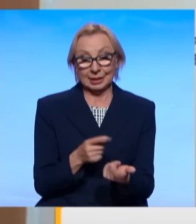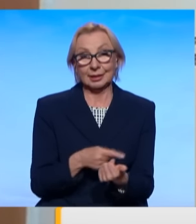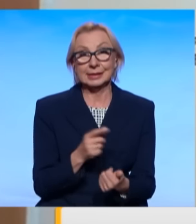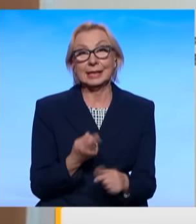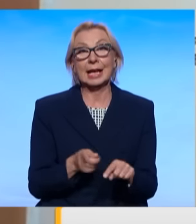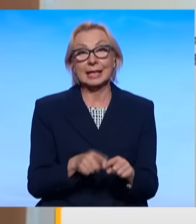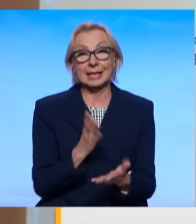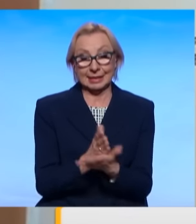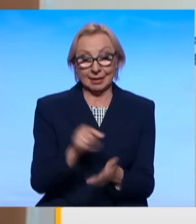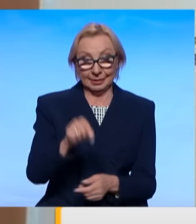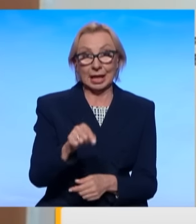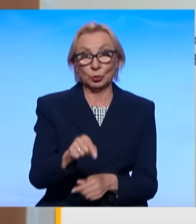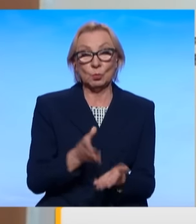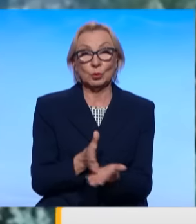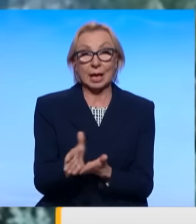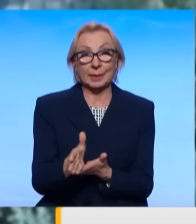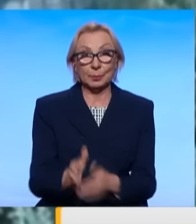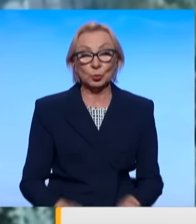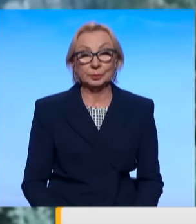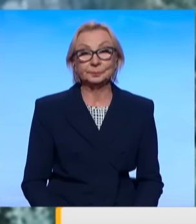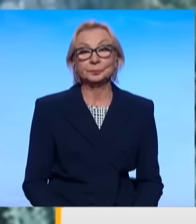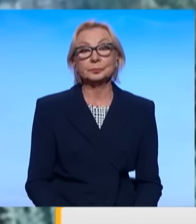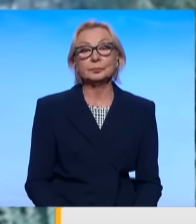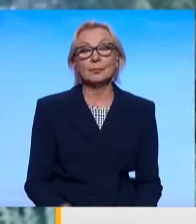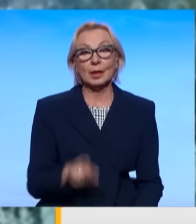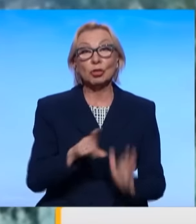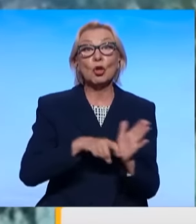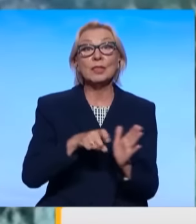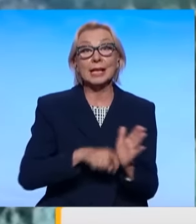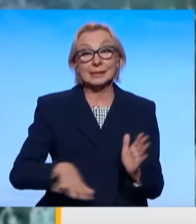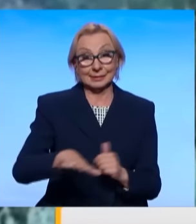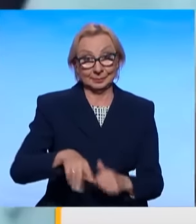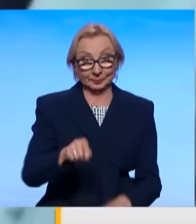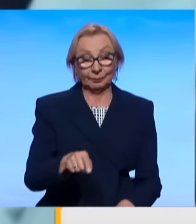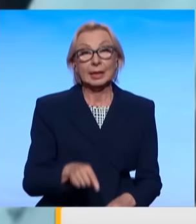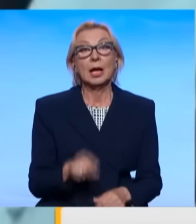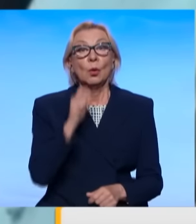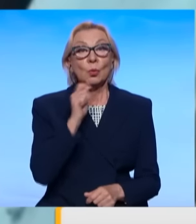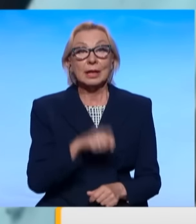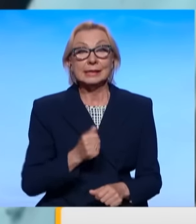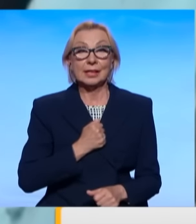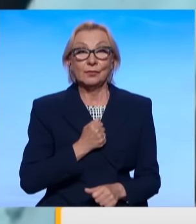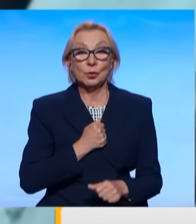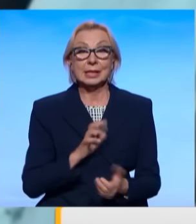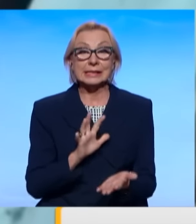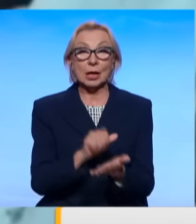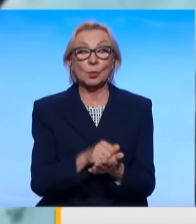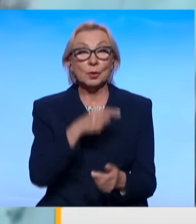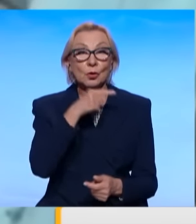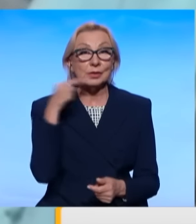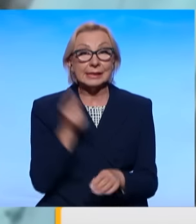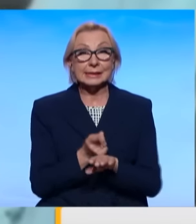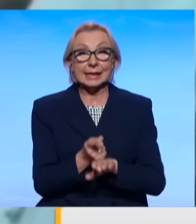який присутній саме на тому напрямку. А ось відео з Донеччини. Українські воїни захоплюють російський танк разом